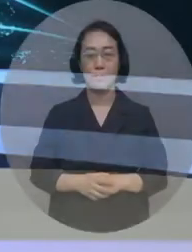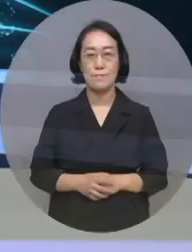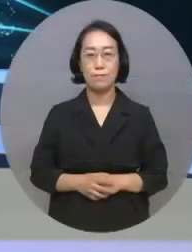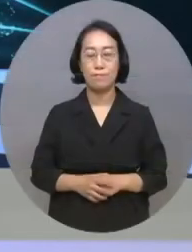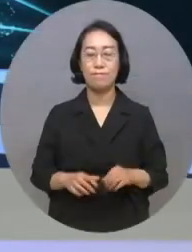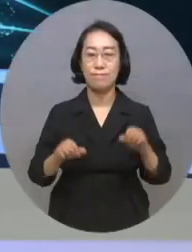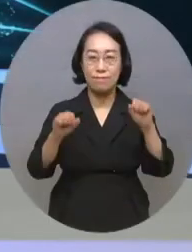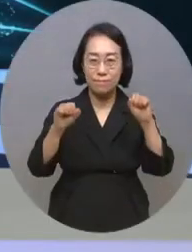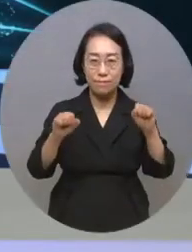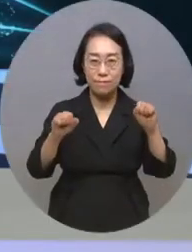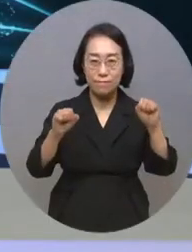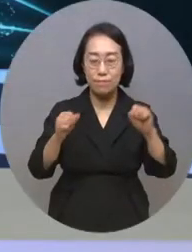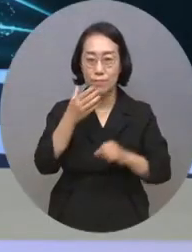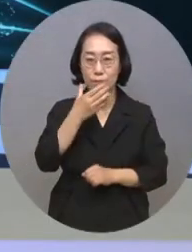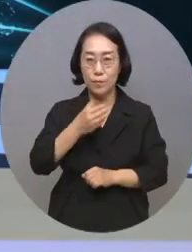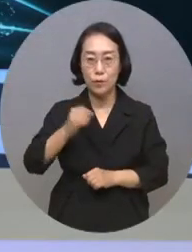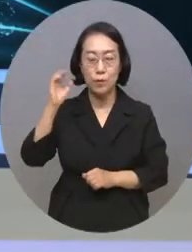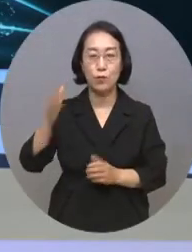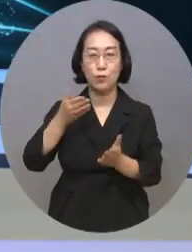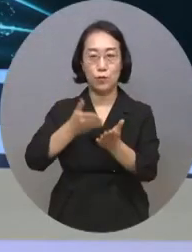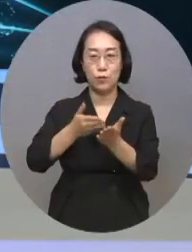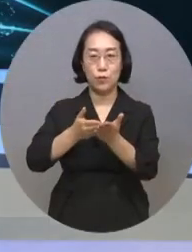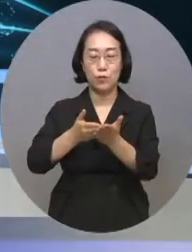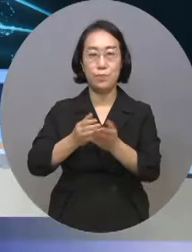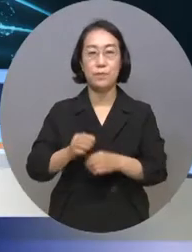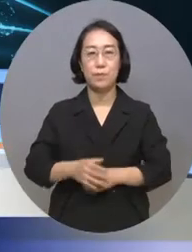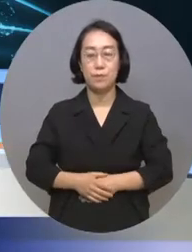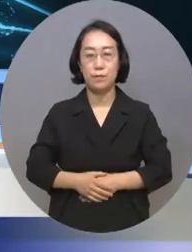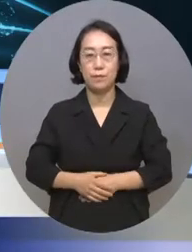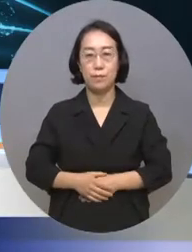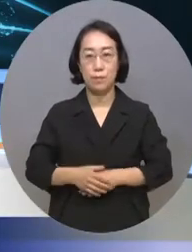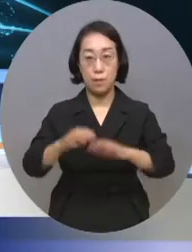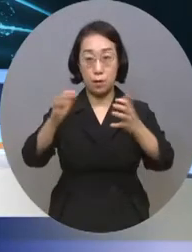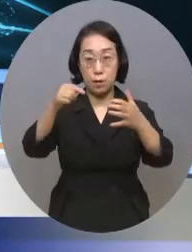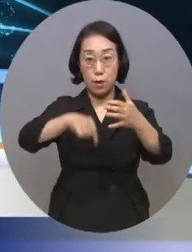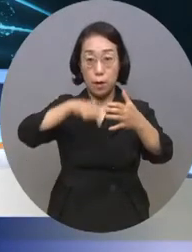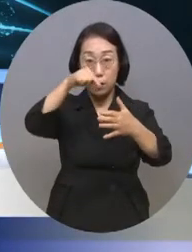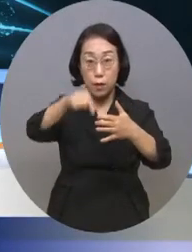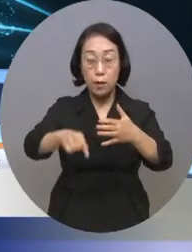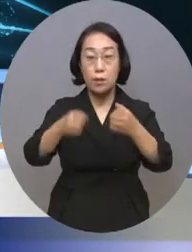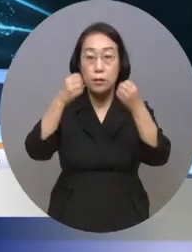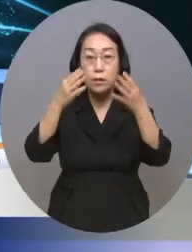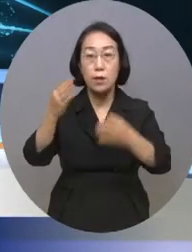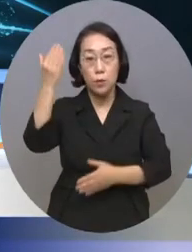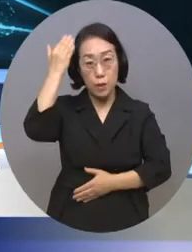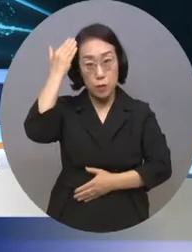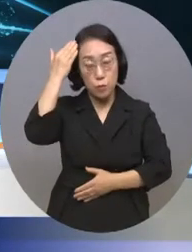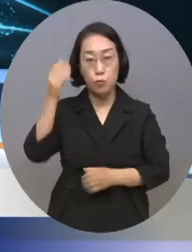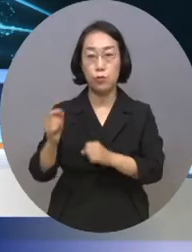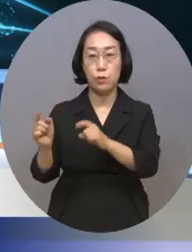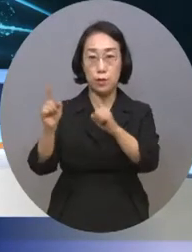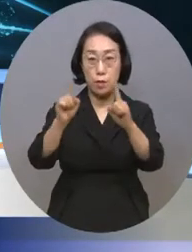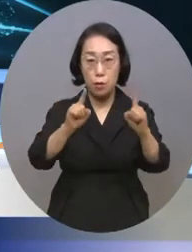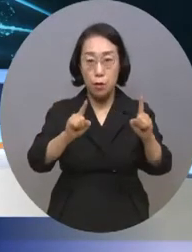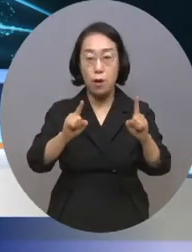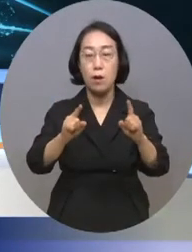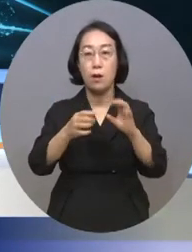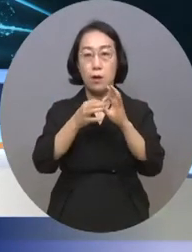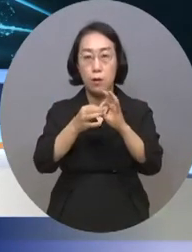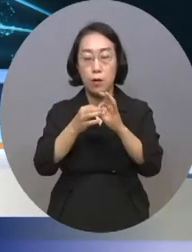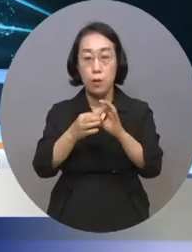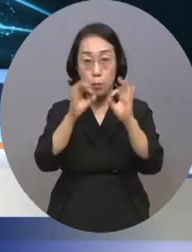시청자 여러분 안녕하십니까 복지 tv 넣습니다 국내외 최신 재활 기술과 서비스를 한자리에서 만날 수 있는